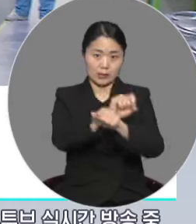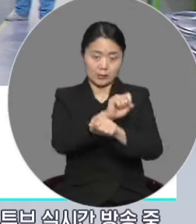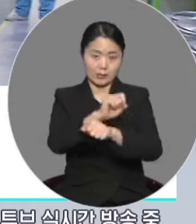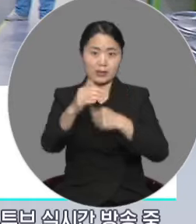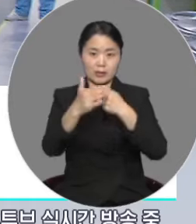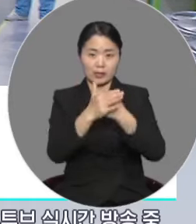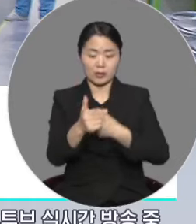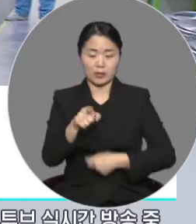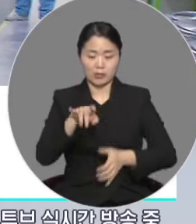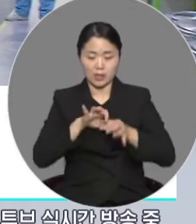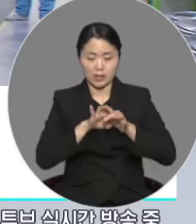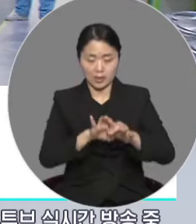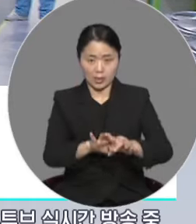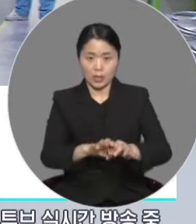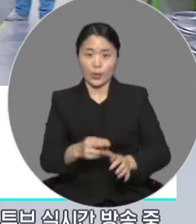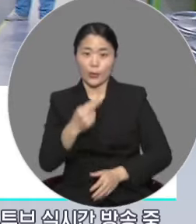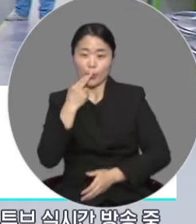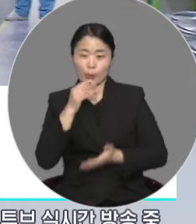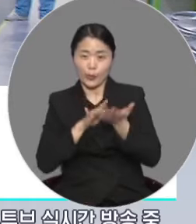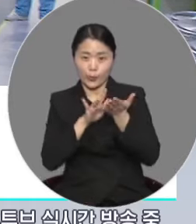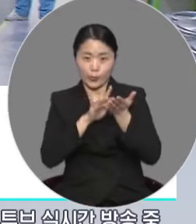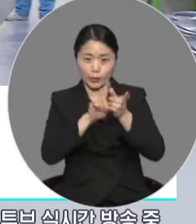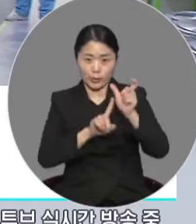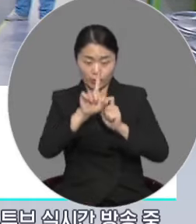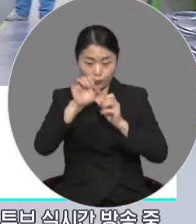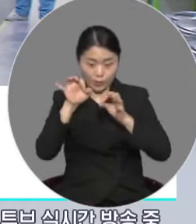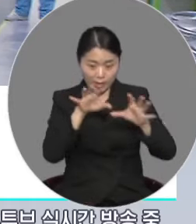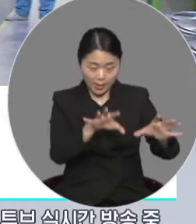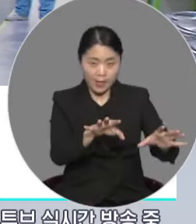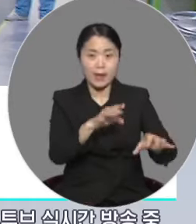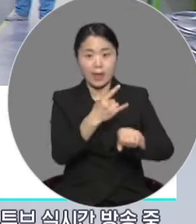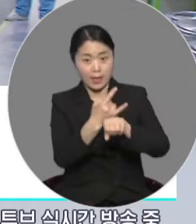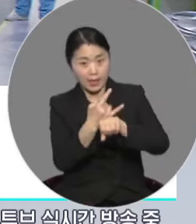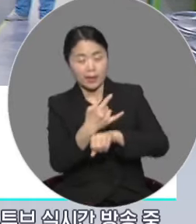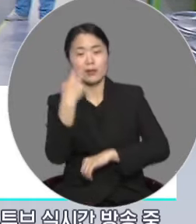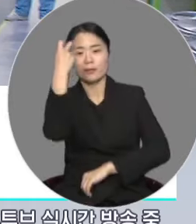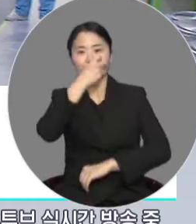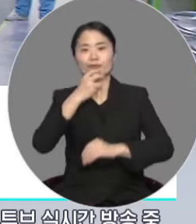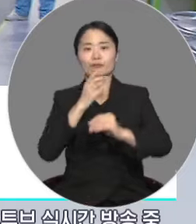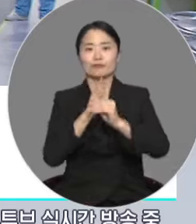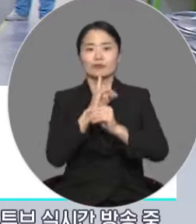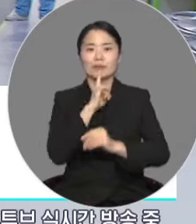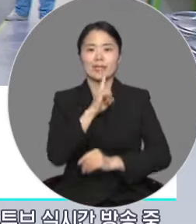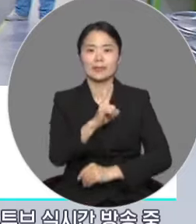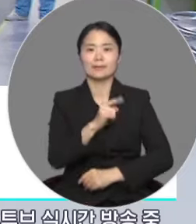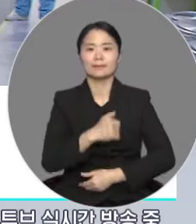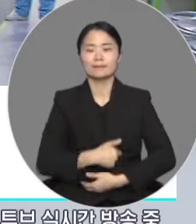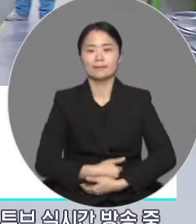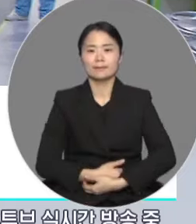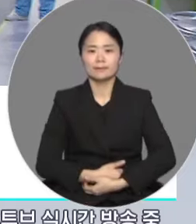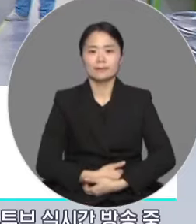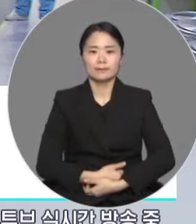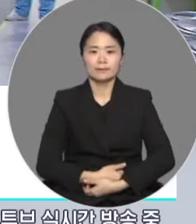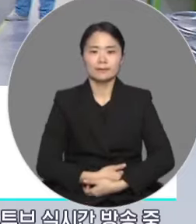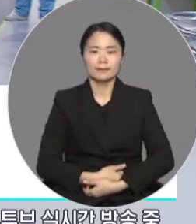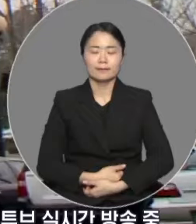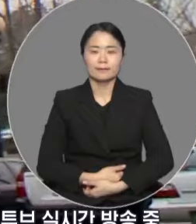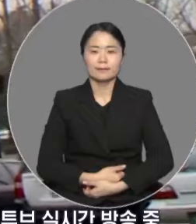신형 배터리 분야 추가 투자도 검토 중인 걸로 알려졌습니다. 김영환 기자의 보도입니다.